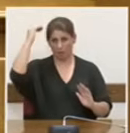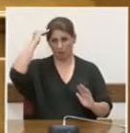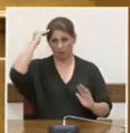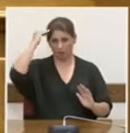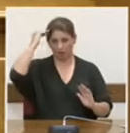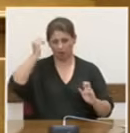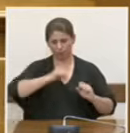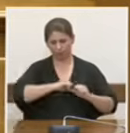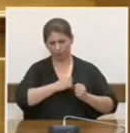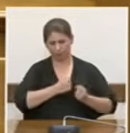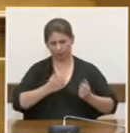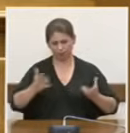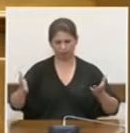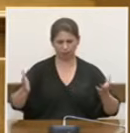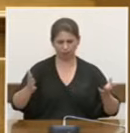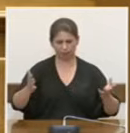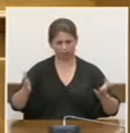τα δύο.